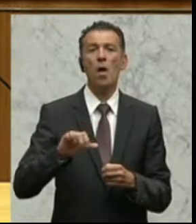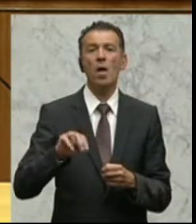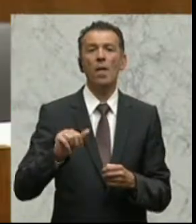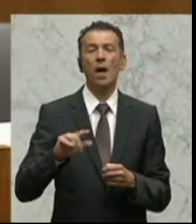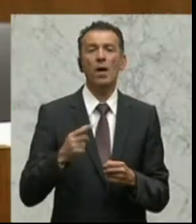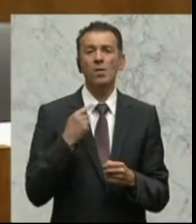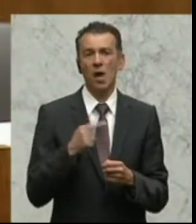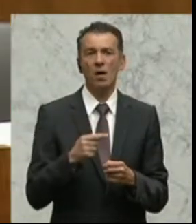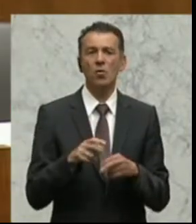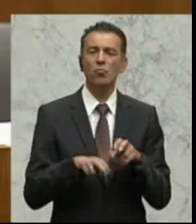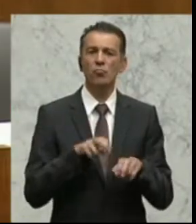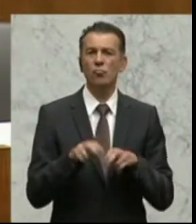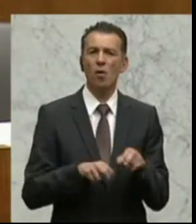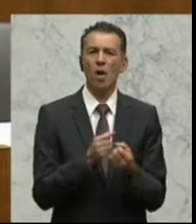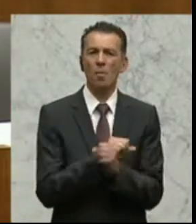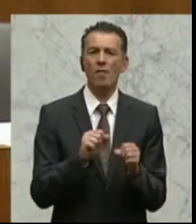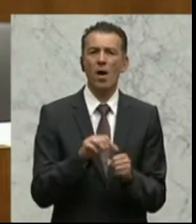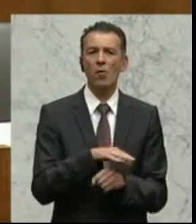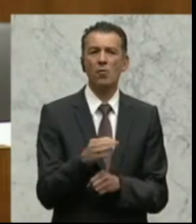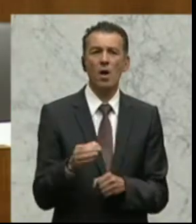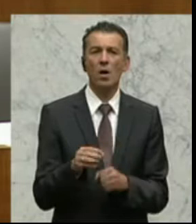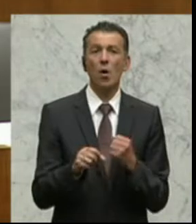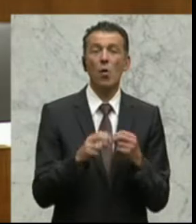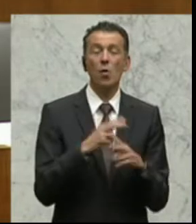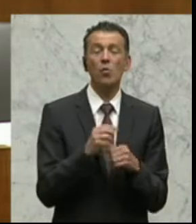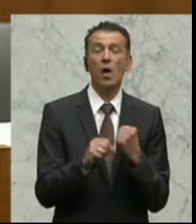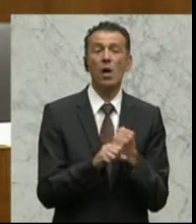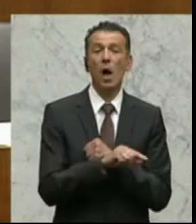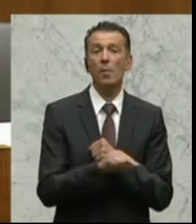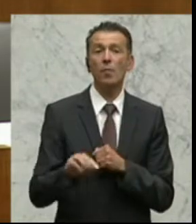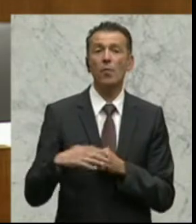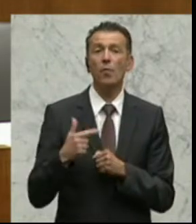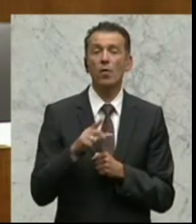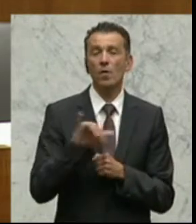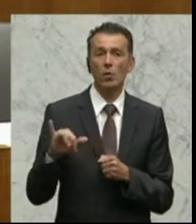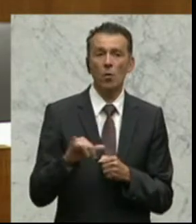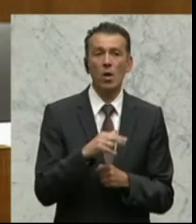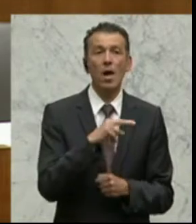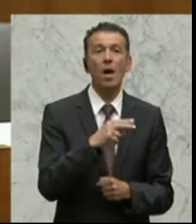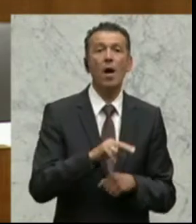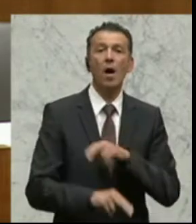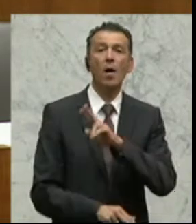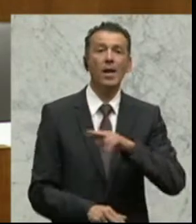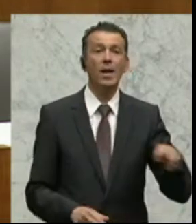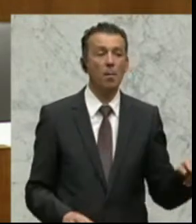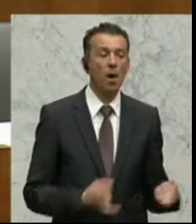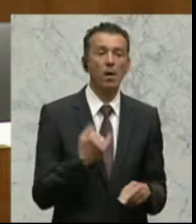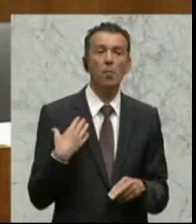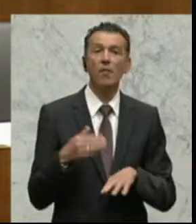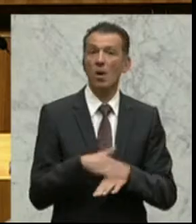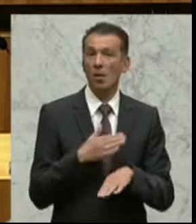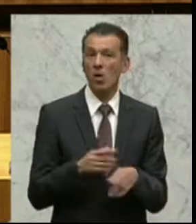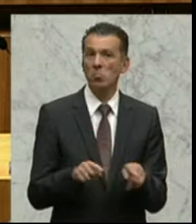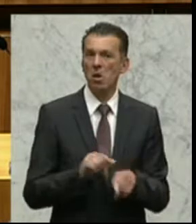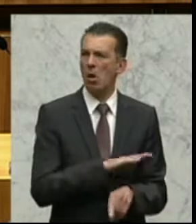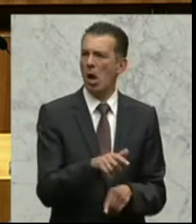dass Österreich bis 25. Juli arbeiten muss. Dänemark, das hochgelobte Dänemark, immer wieder als Beispiel zitiert, auch von allen Fraktionen hier im